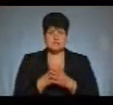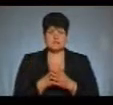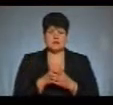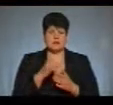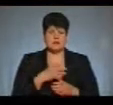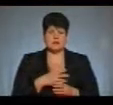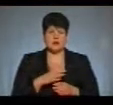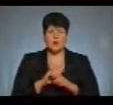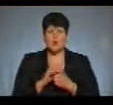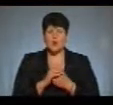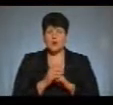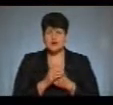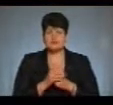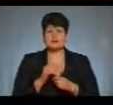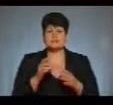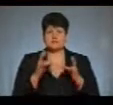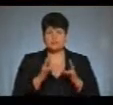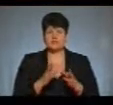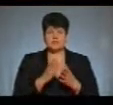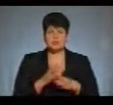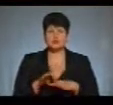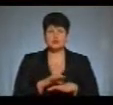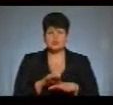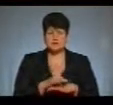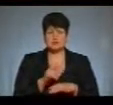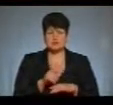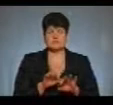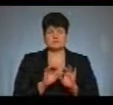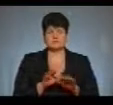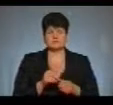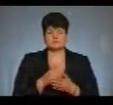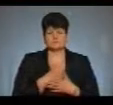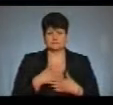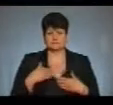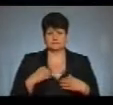З травмованим зараз перебуває його дружина. Вона від коментарів відмовилася.